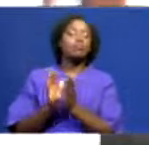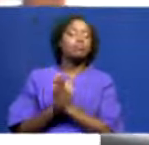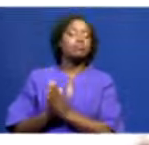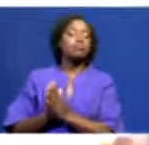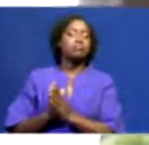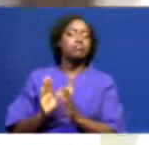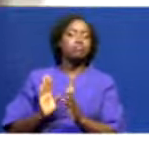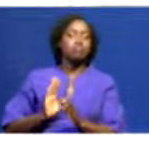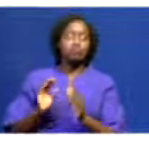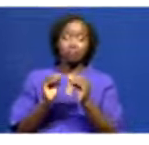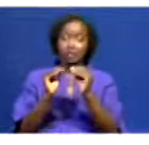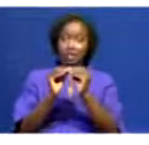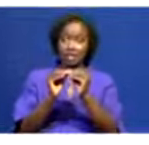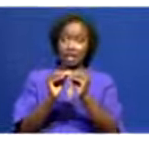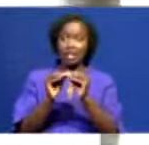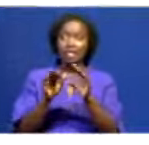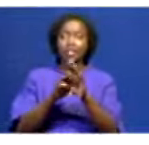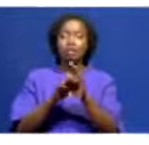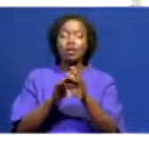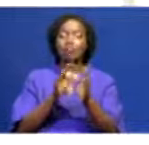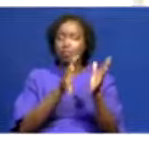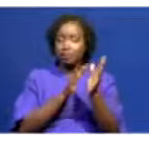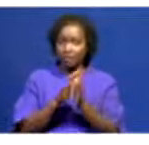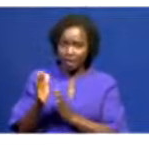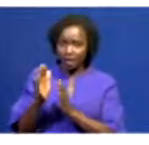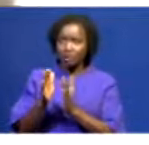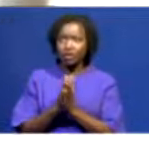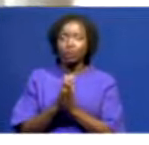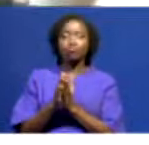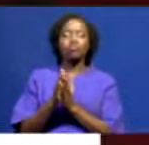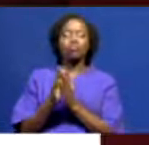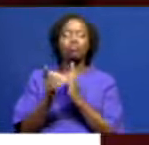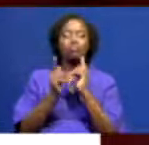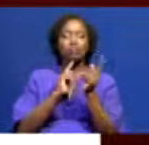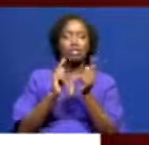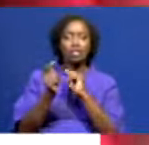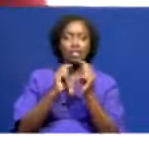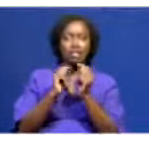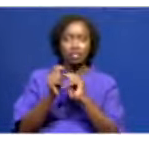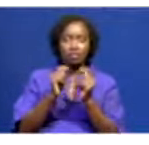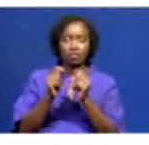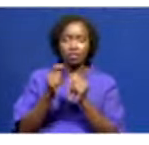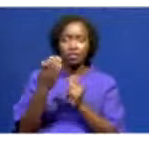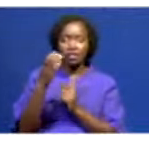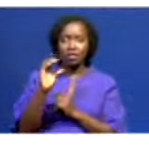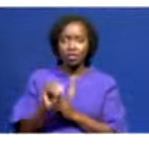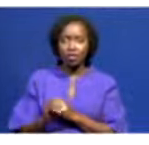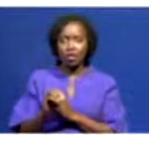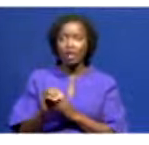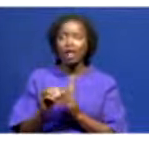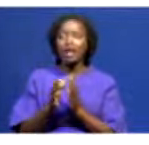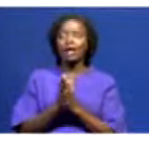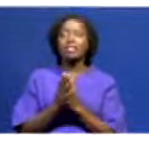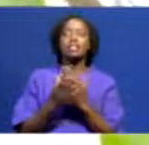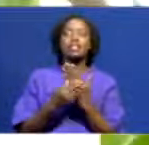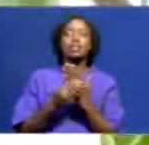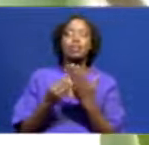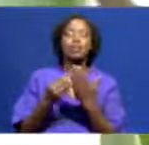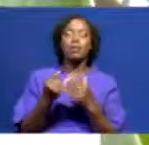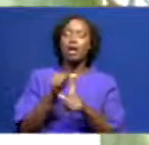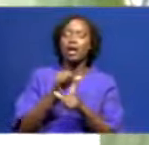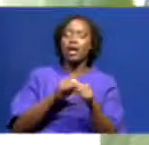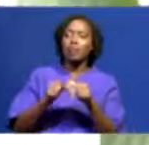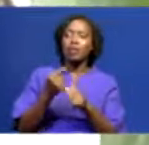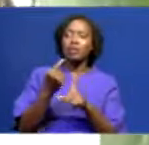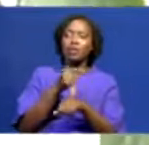wanachama walipania kumhoji katibu Peter Tum kuhusiana na kashfa hiyo. Zoezi hilo la mwigo ilichukua takriban saa moja kabla